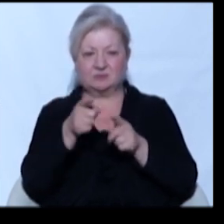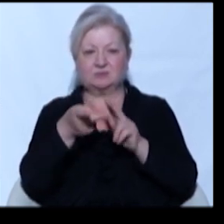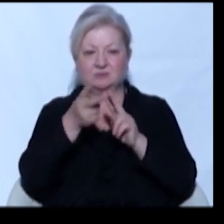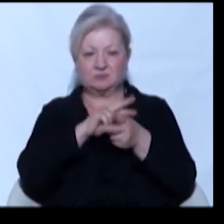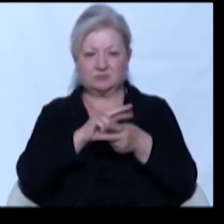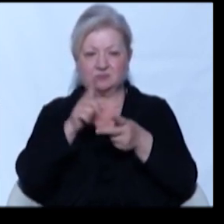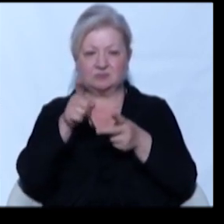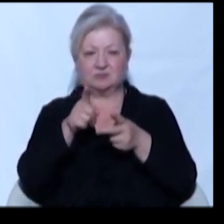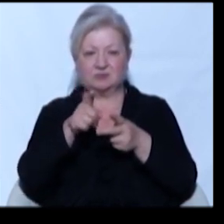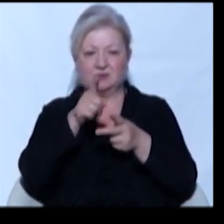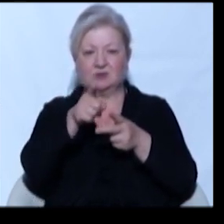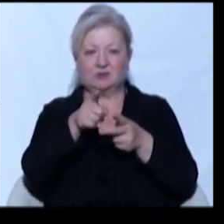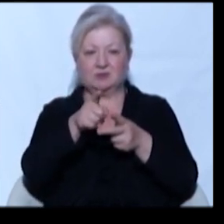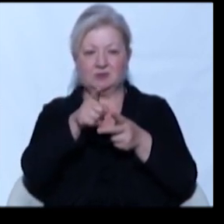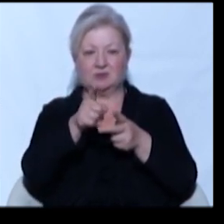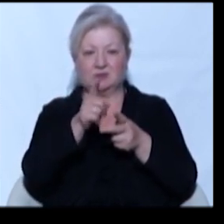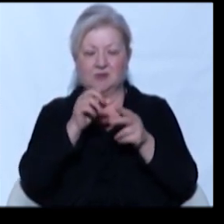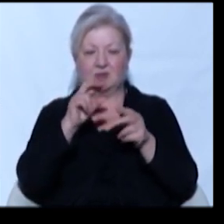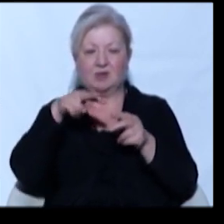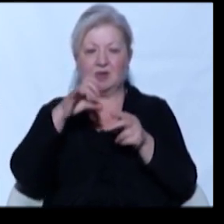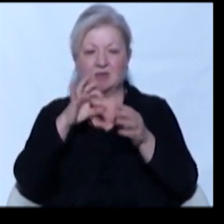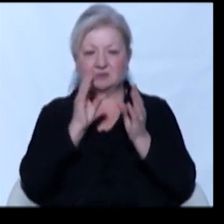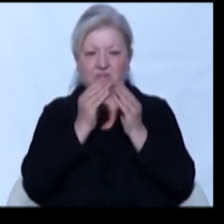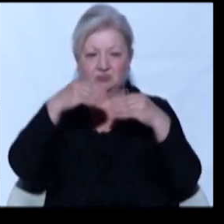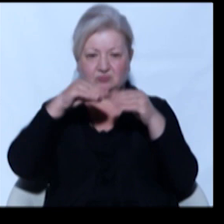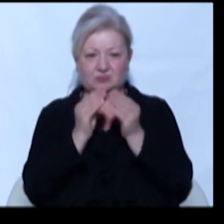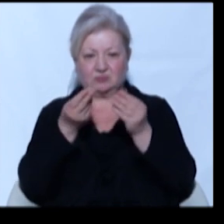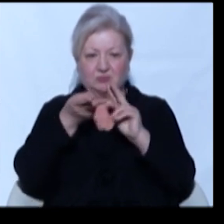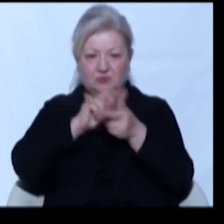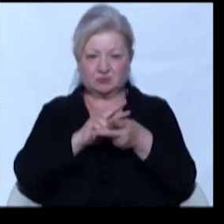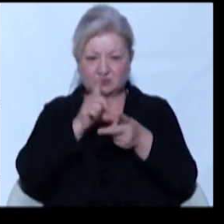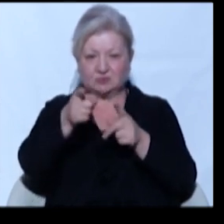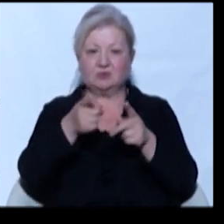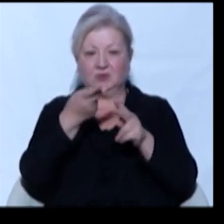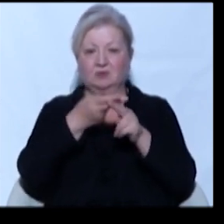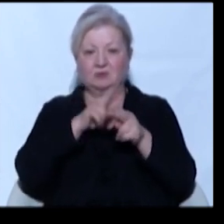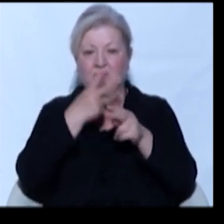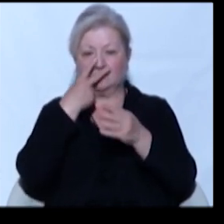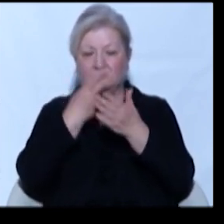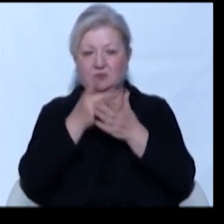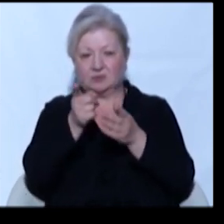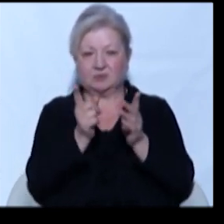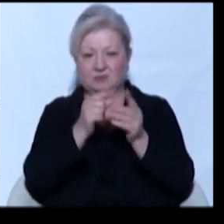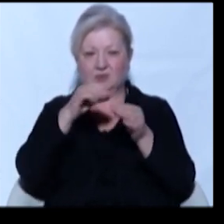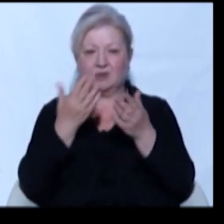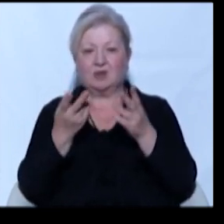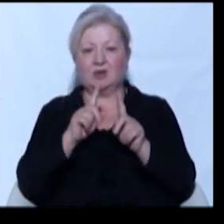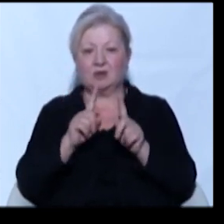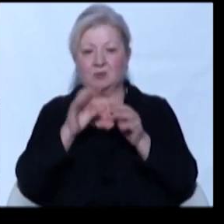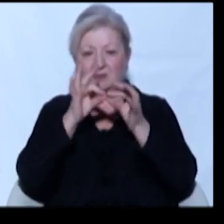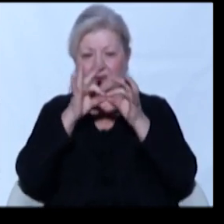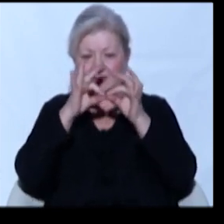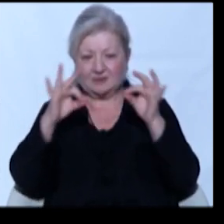შევცვალოთ ლინზის სიმრუდე და ვხედავთ, რომ ფოკუსული მანძილი იცვლება. რაც უფრო თხელია ლინზა, მით